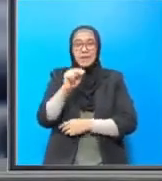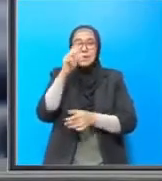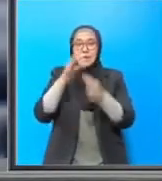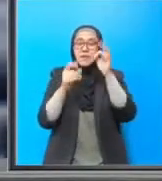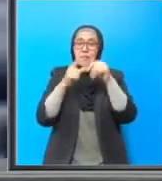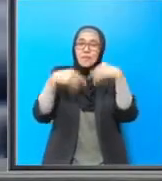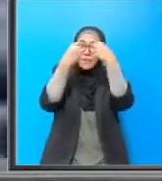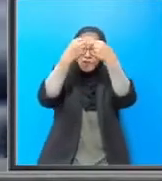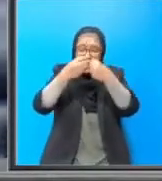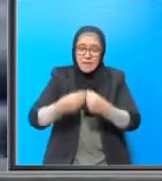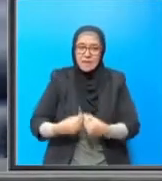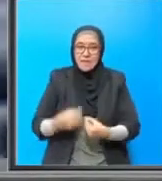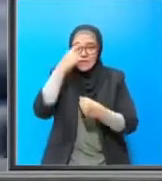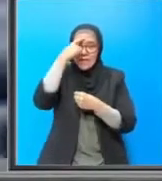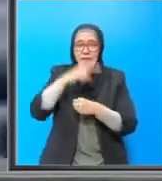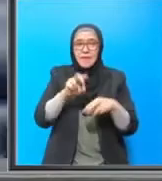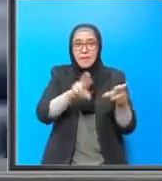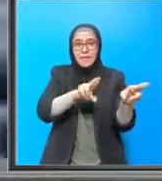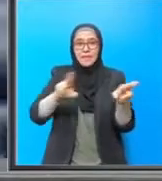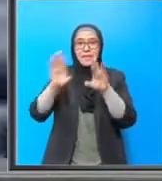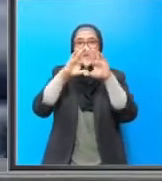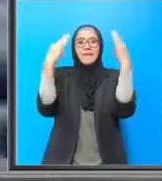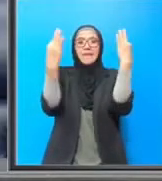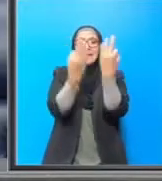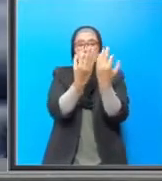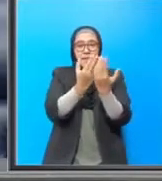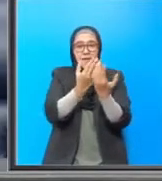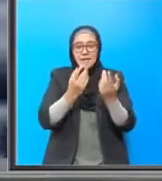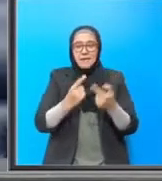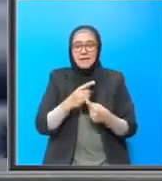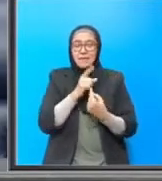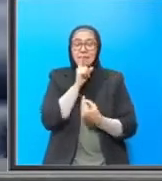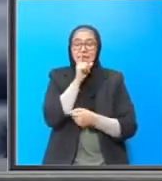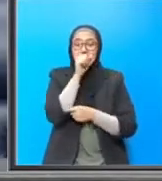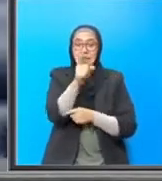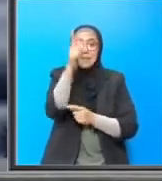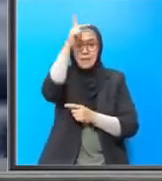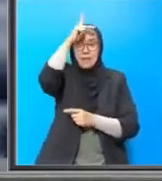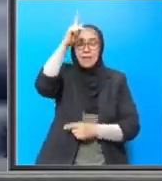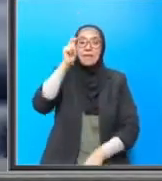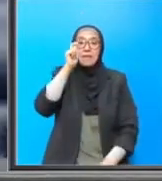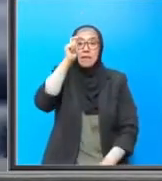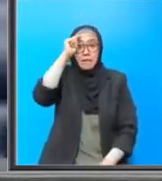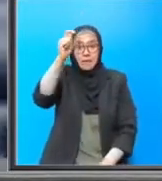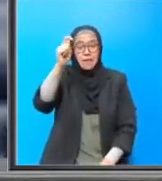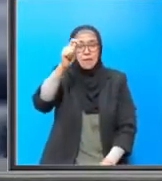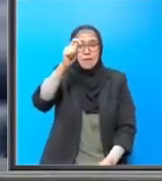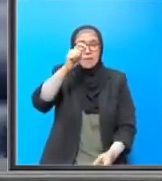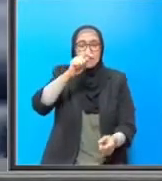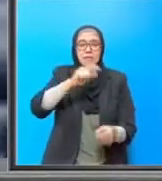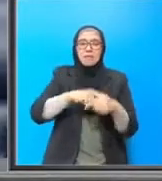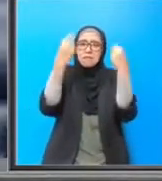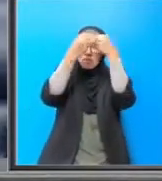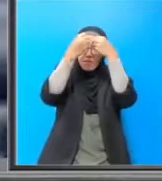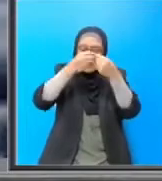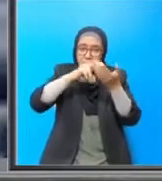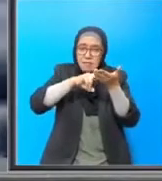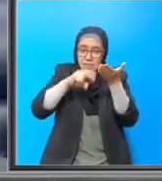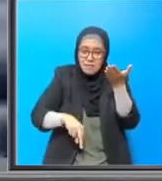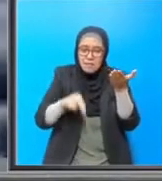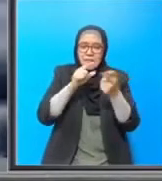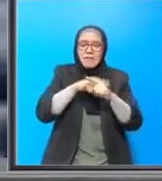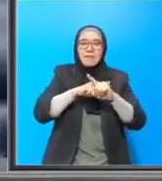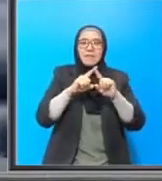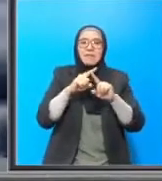planning professional Kelantan Terengganu beli mencetak kader yang paling rendah tetapi saya tanpa pasti kata terkini